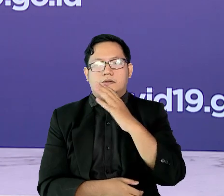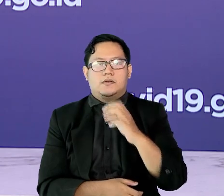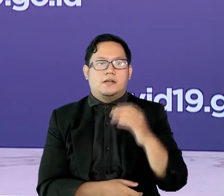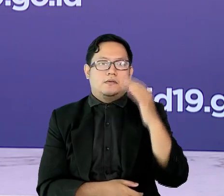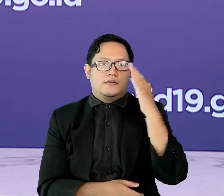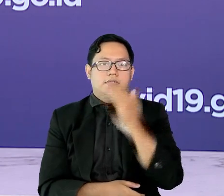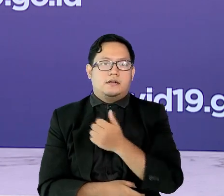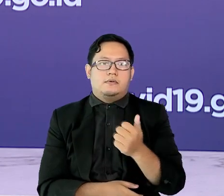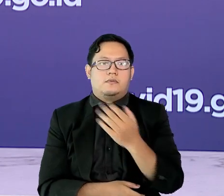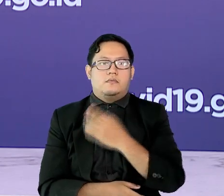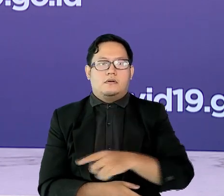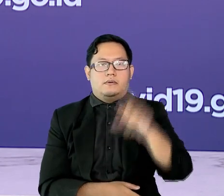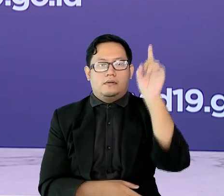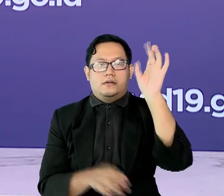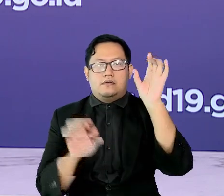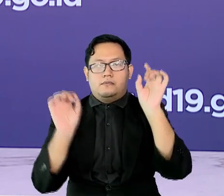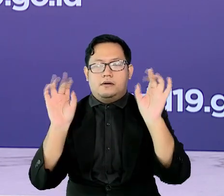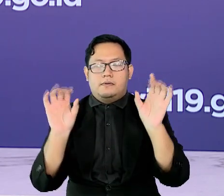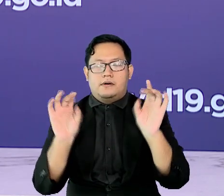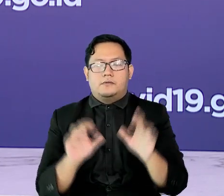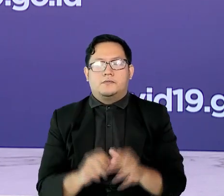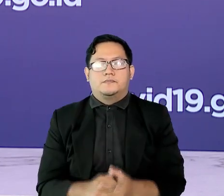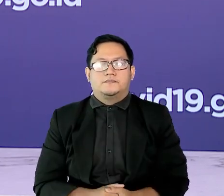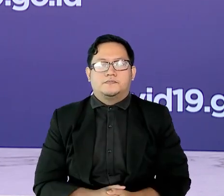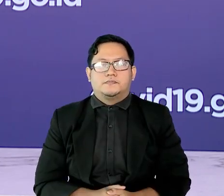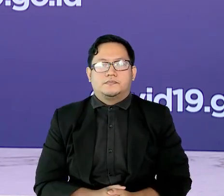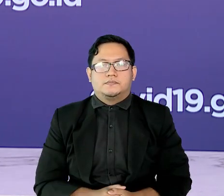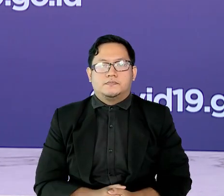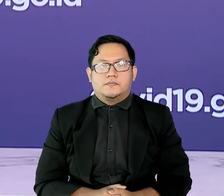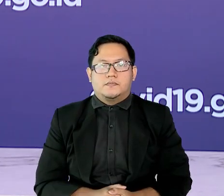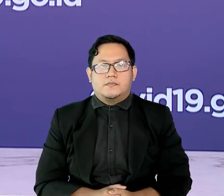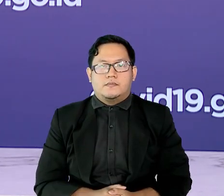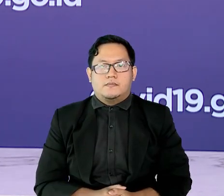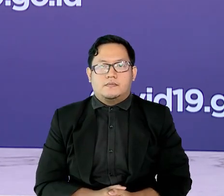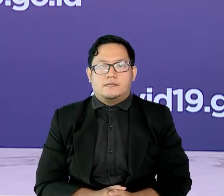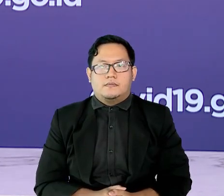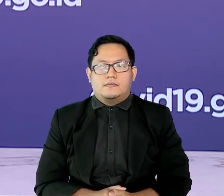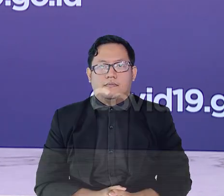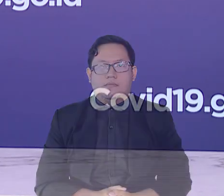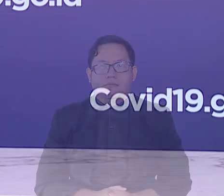sore. Wassalamualaikum warahmatullahi wabarakatuh.